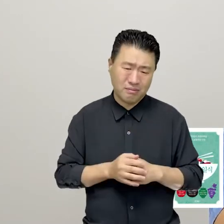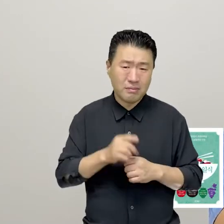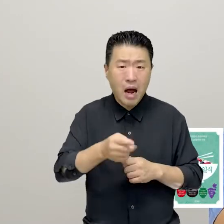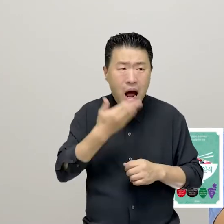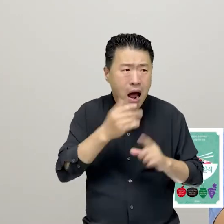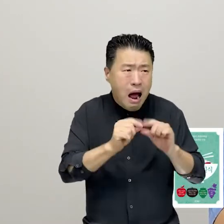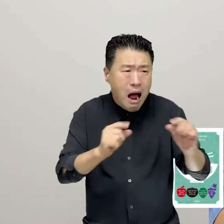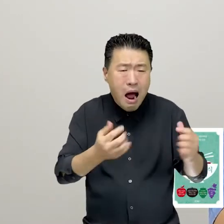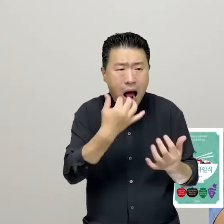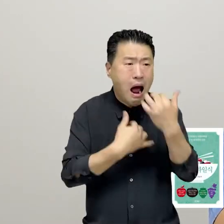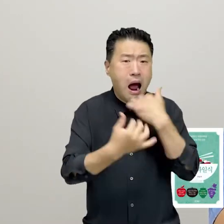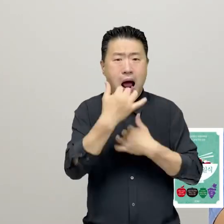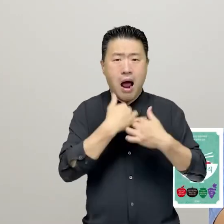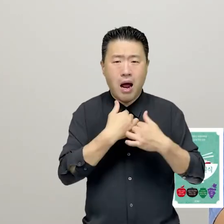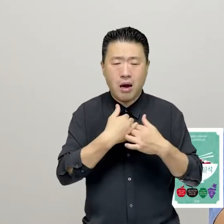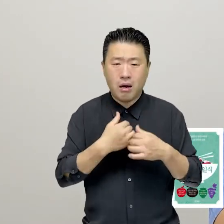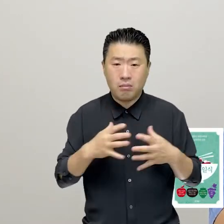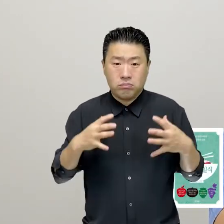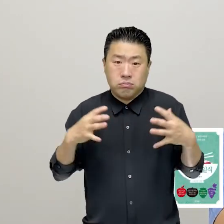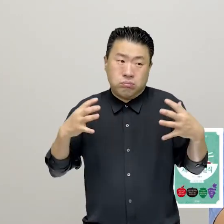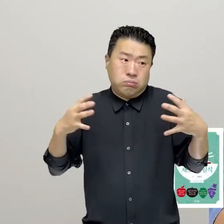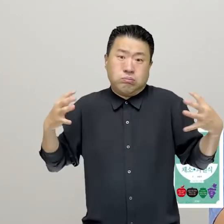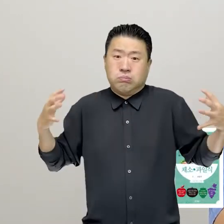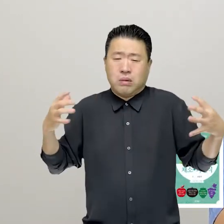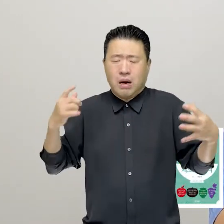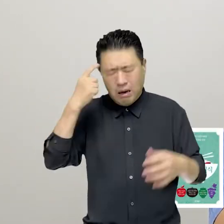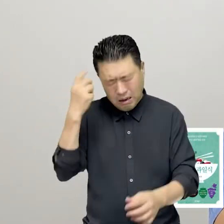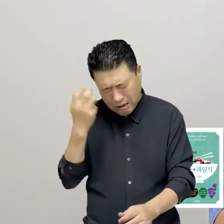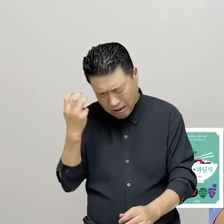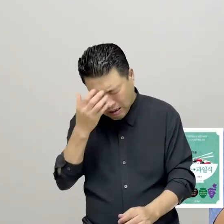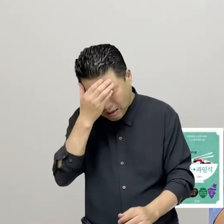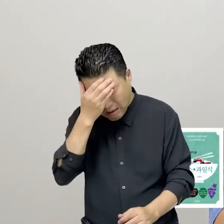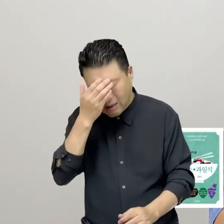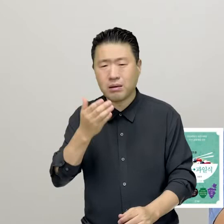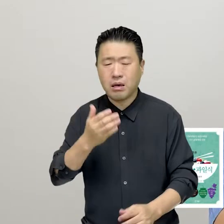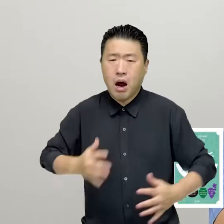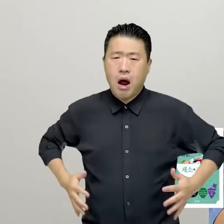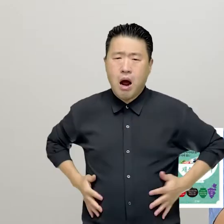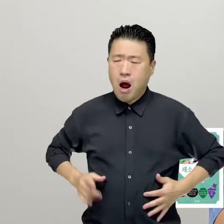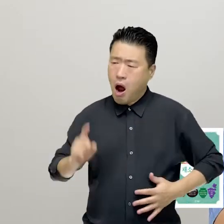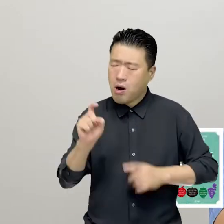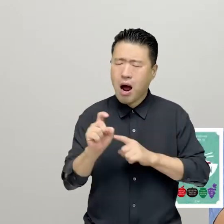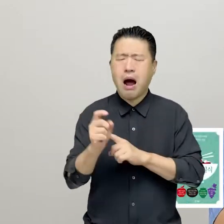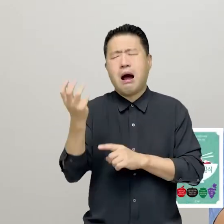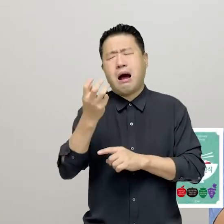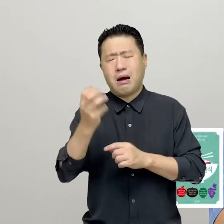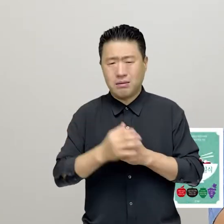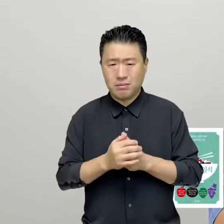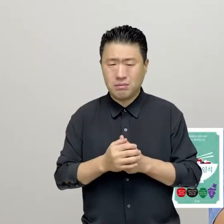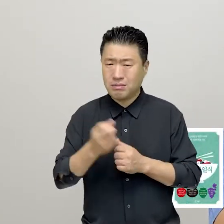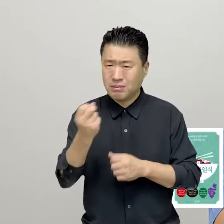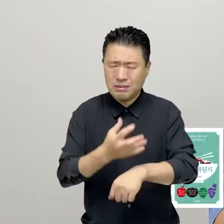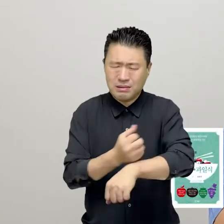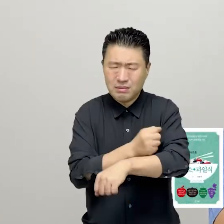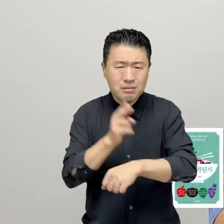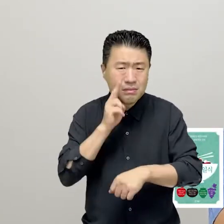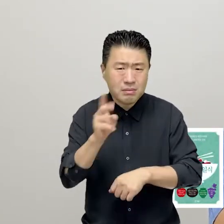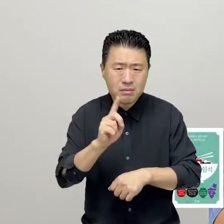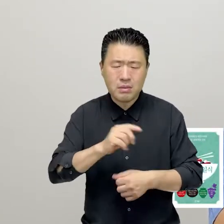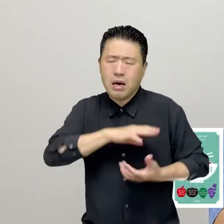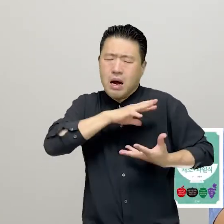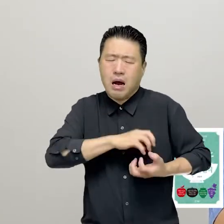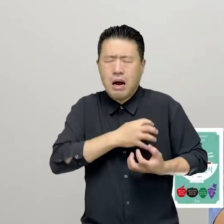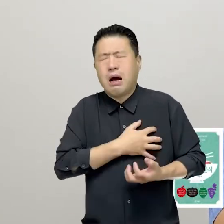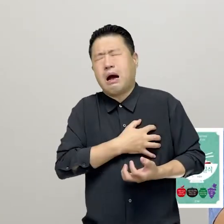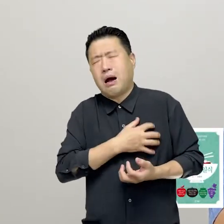좋아하는데요. 이런 음식들을 먹으면서 점차 체중이 쪘고 만성 두통과 허리 근육통, 가장 심각한